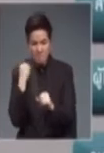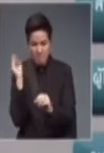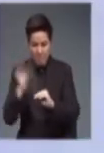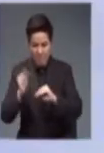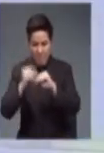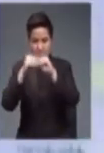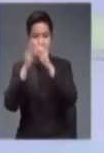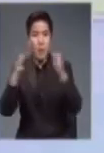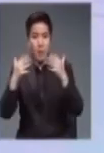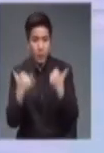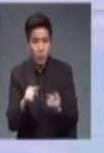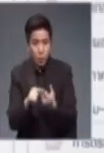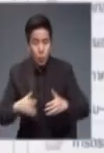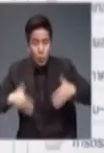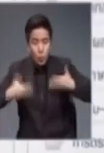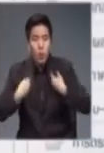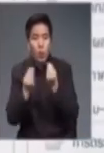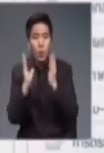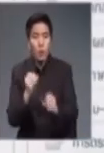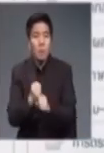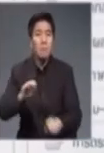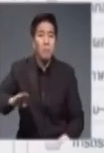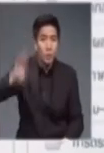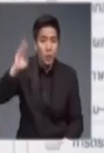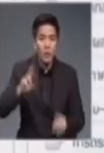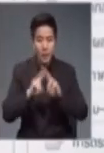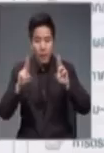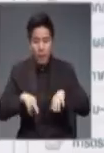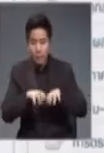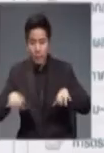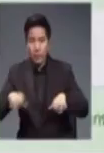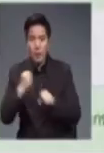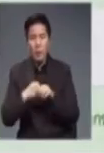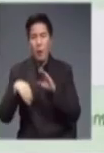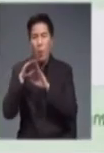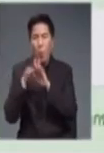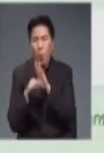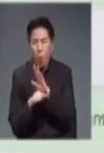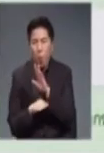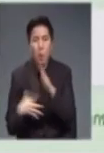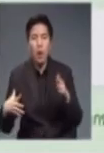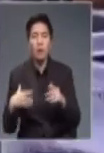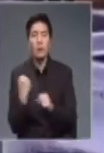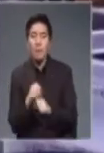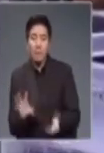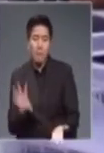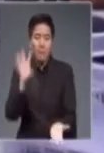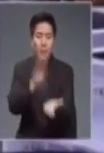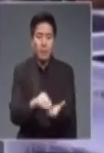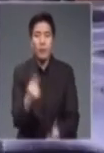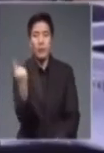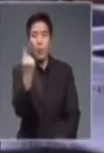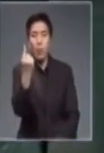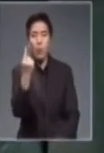ายของแต่ละหน่วยงานที่เป็นอุปสรรคระหว่างกันที่เดิมเคยแก้ตรงนี้ไปติดตรงโน้นนะครับก็ทำอะไรไม่ได้สักอย่างเ